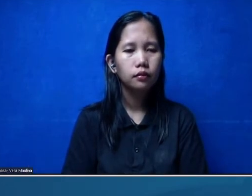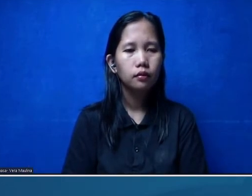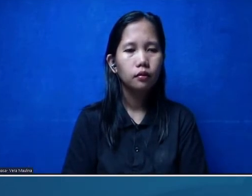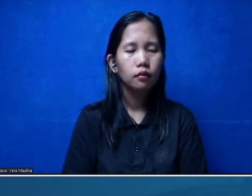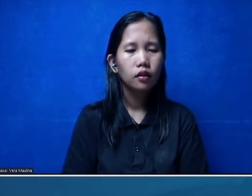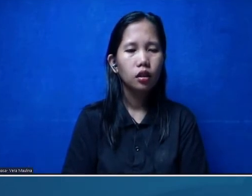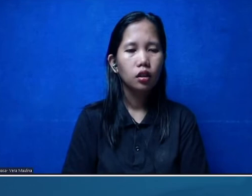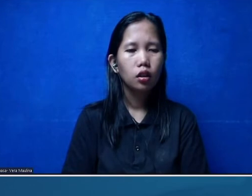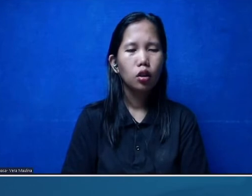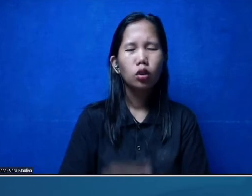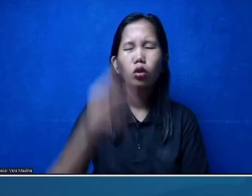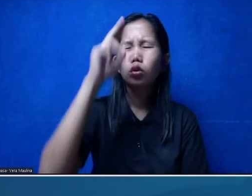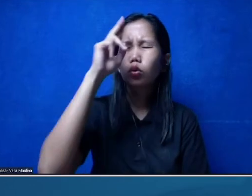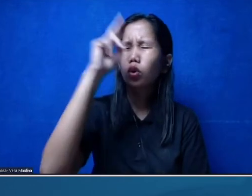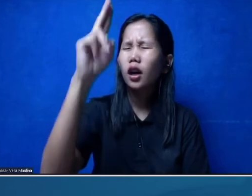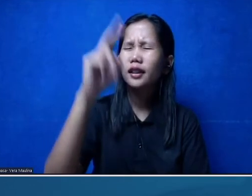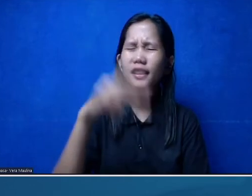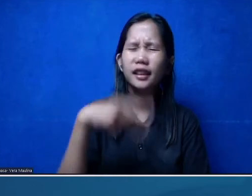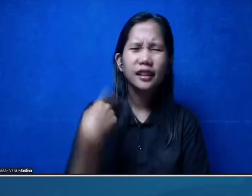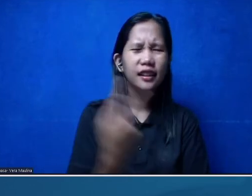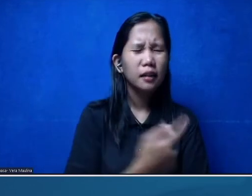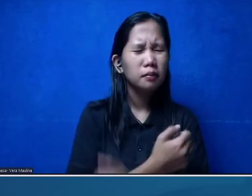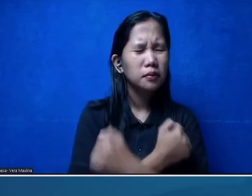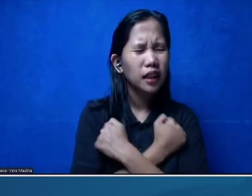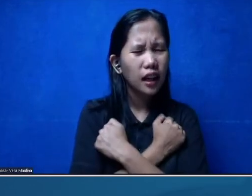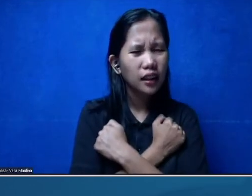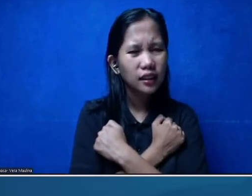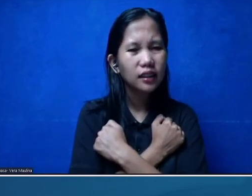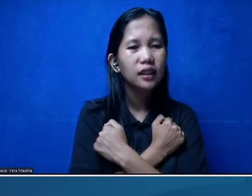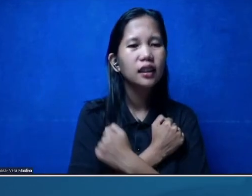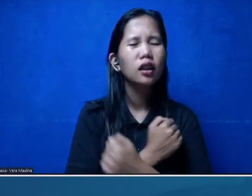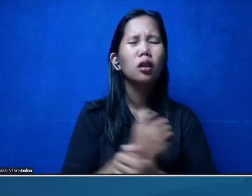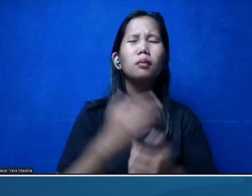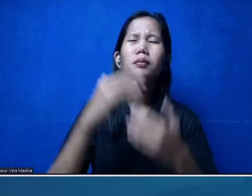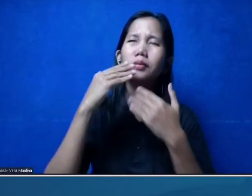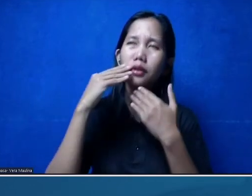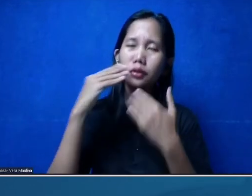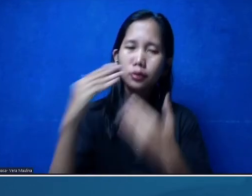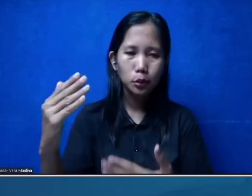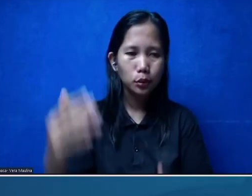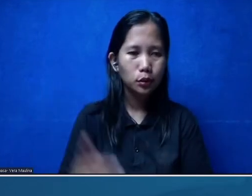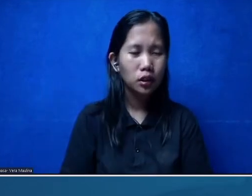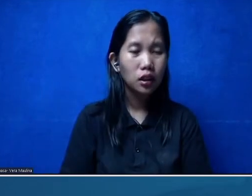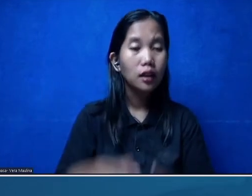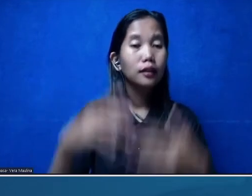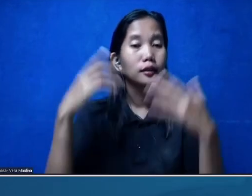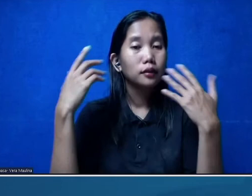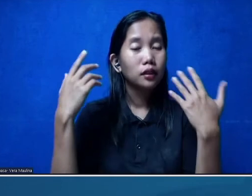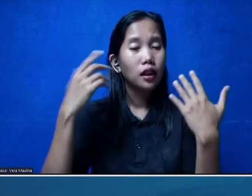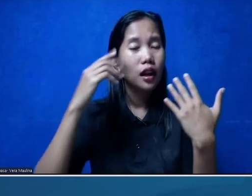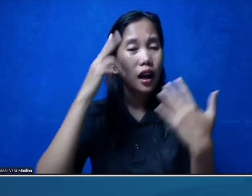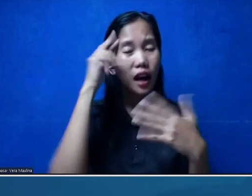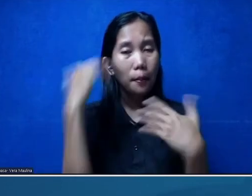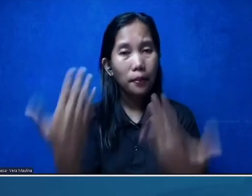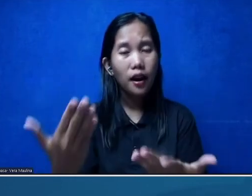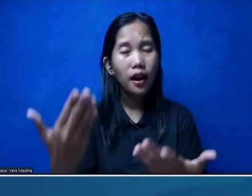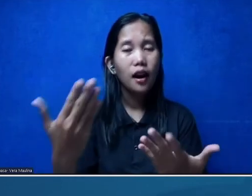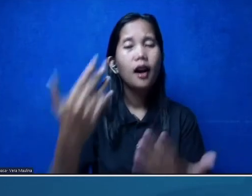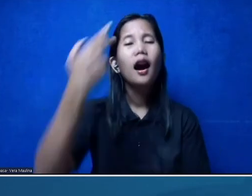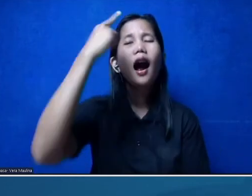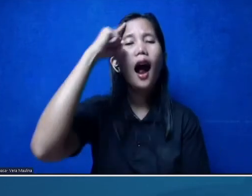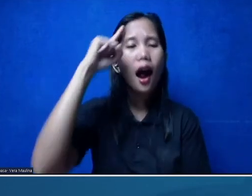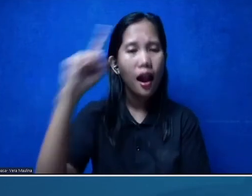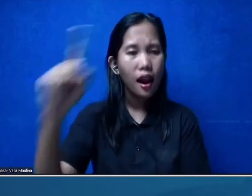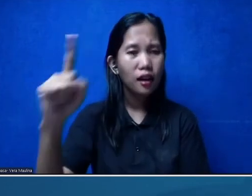karena Allah dapat menyelesaikan masalah kita setiap waktu dia datang